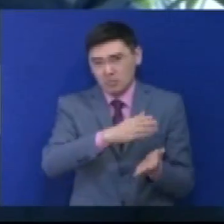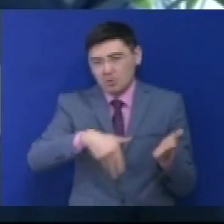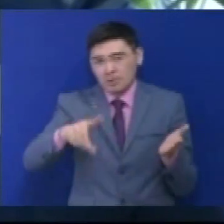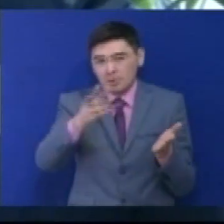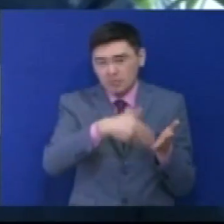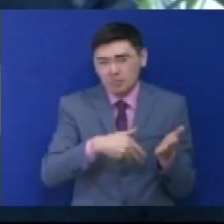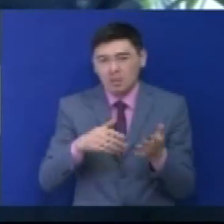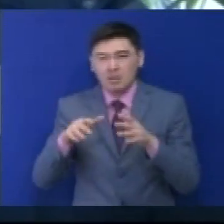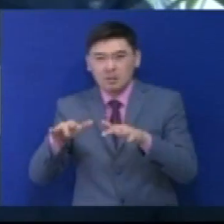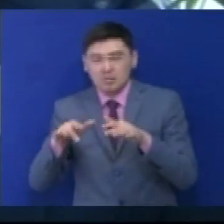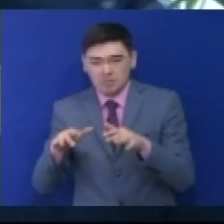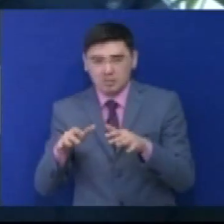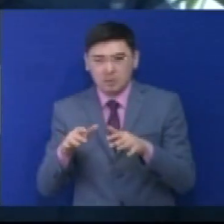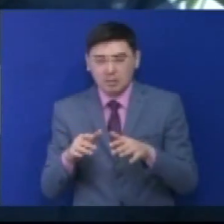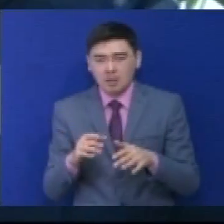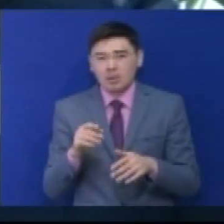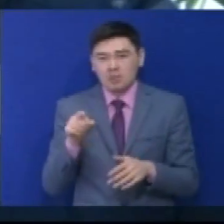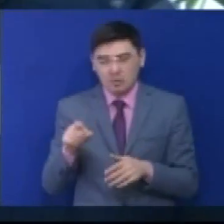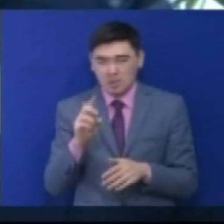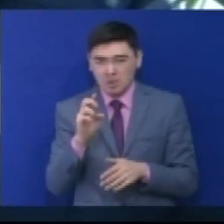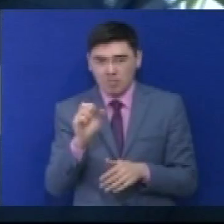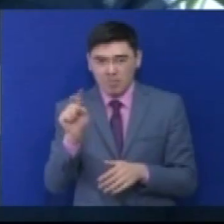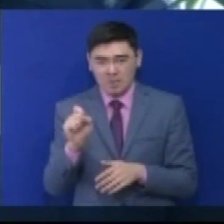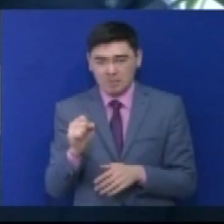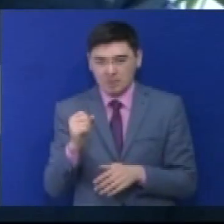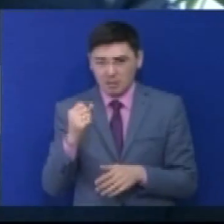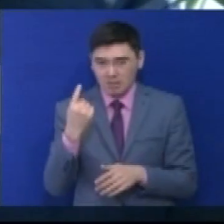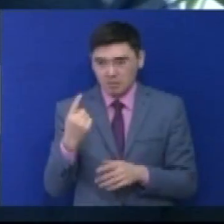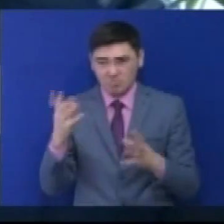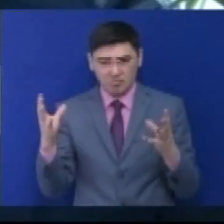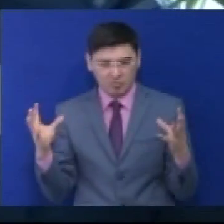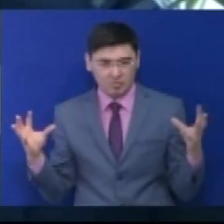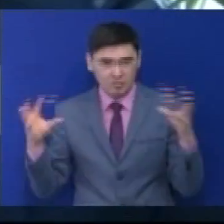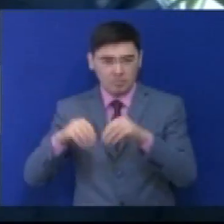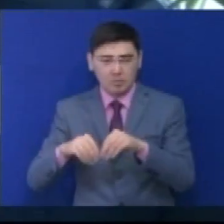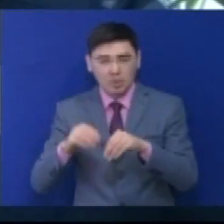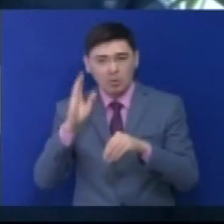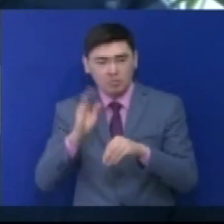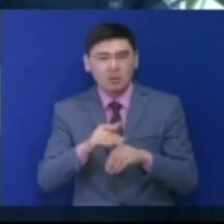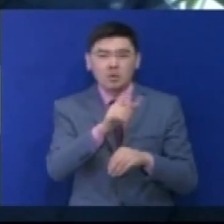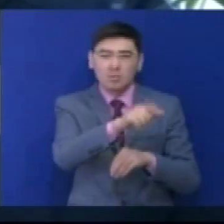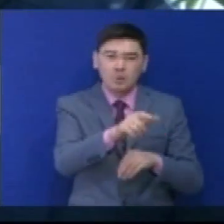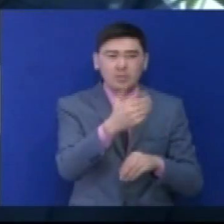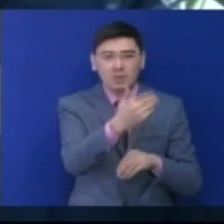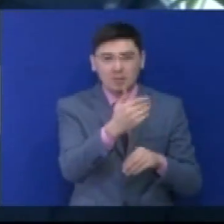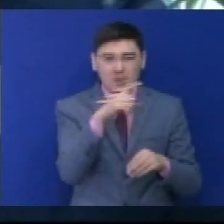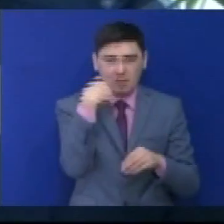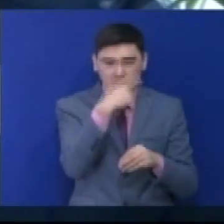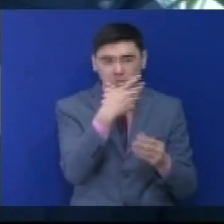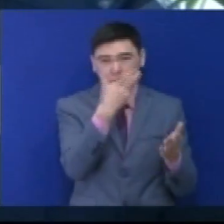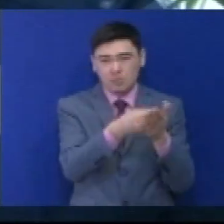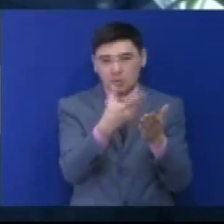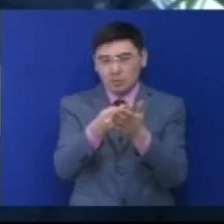медициналық ақпараттандыру жүйесімен қамтылған. Бұл еліміздегі кез келген медициналық ұйымдағы барлық үрдістерді цифрландыруға мүмкіндік